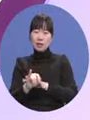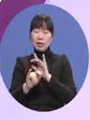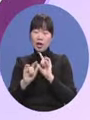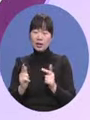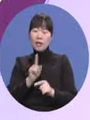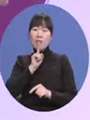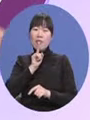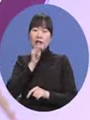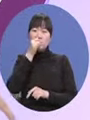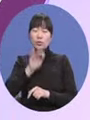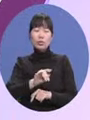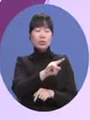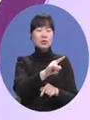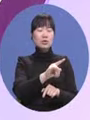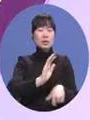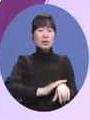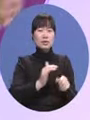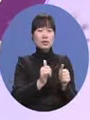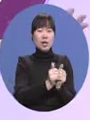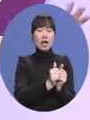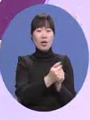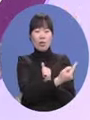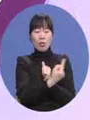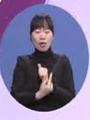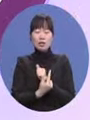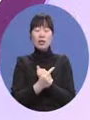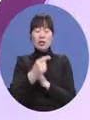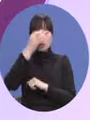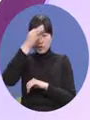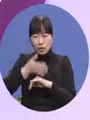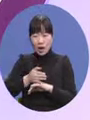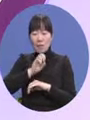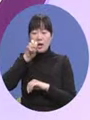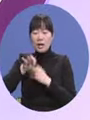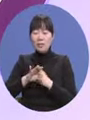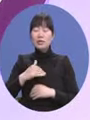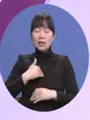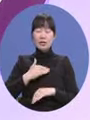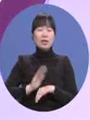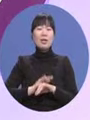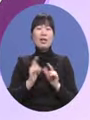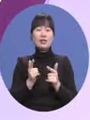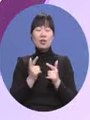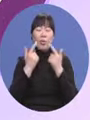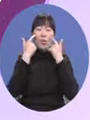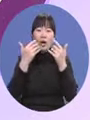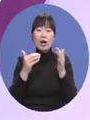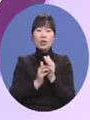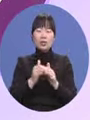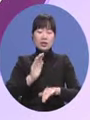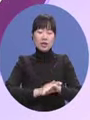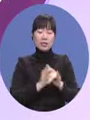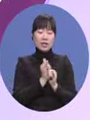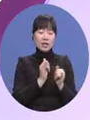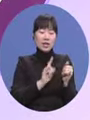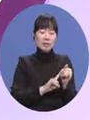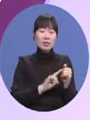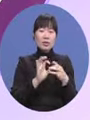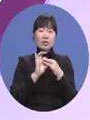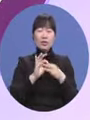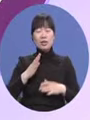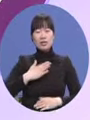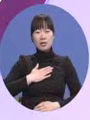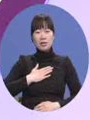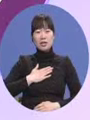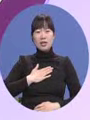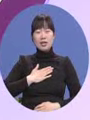뭐예요? 그렇죠. 그 사람이 잘못하면 와서 빌면 진짜 내 잘못 아닌 애가 되거든요. 그렇죠. 또 하나는 잘못한 사람은 그 얘기를 통해서